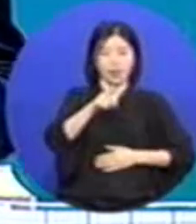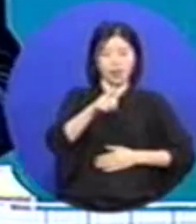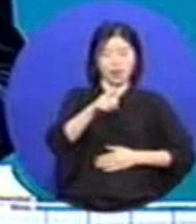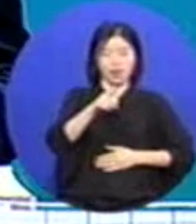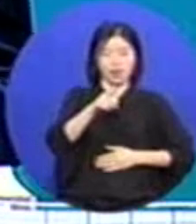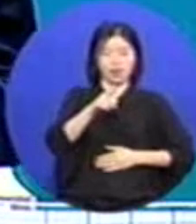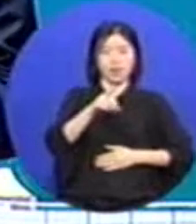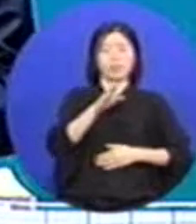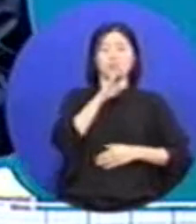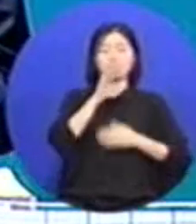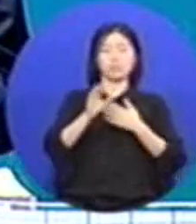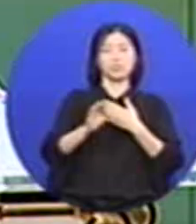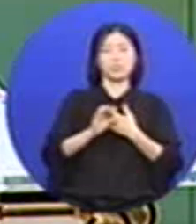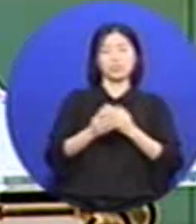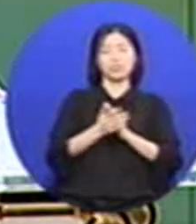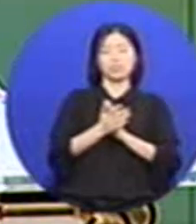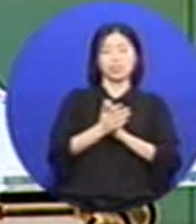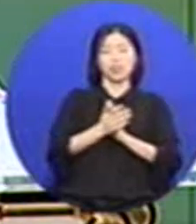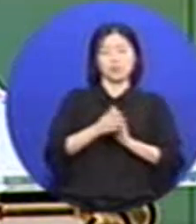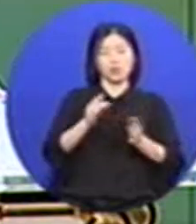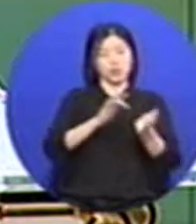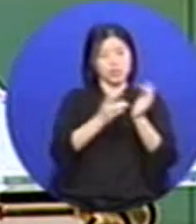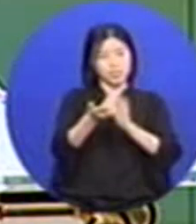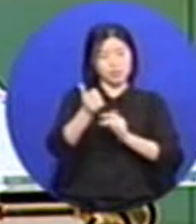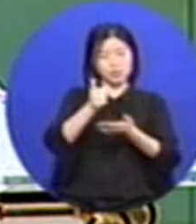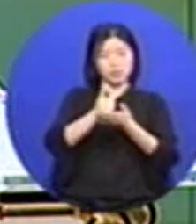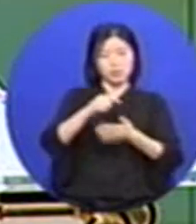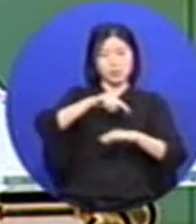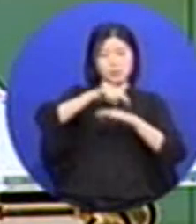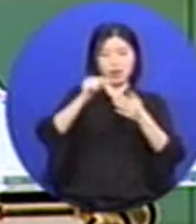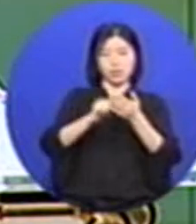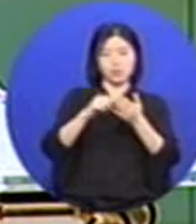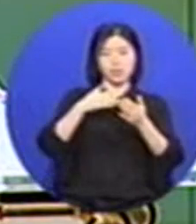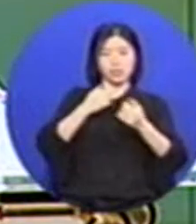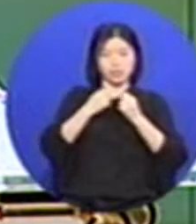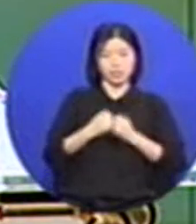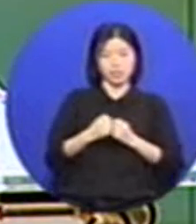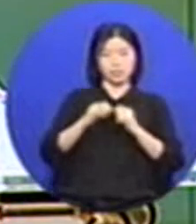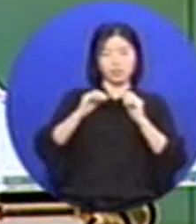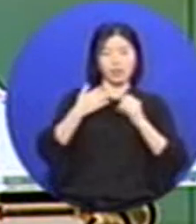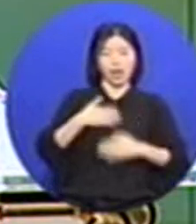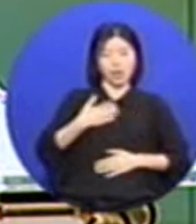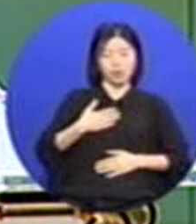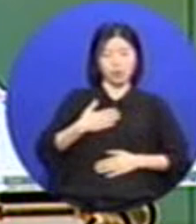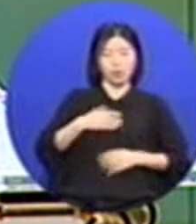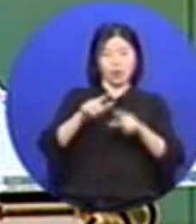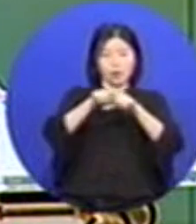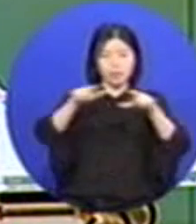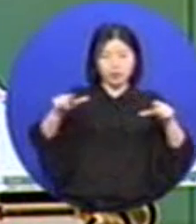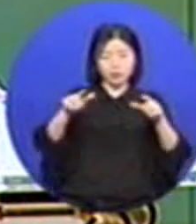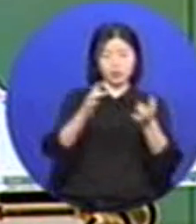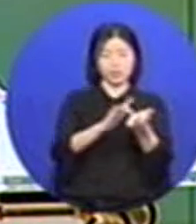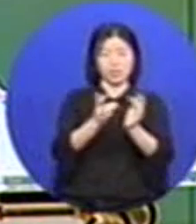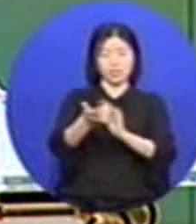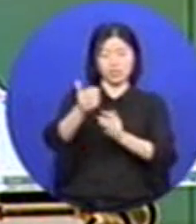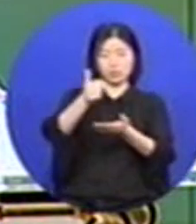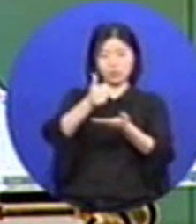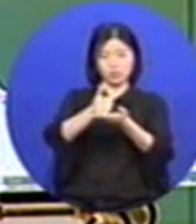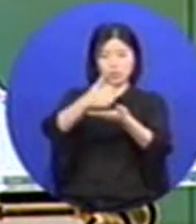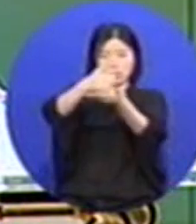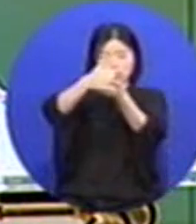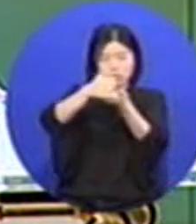아내가 정말 예수님이 마음에 계신 것을 알고 평소에 예수님 주님으로